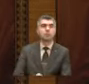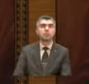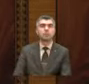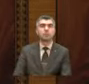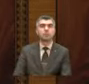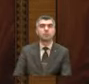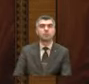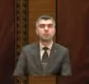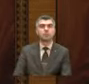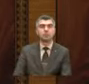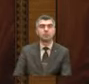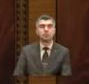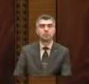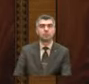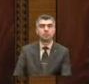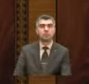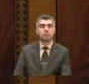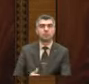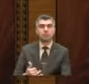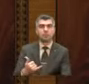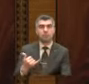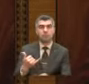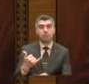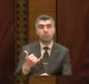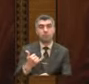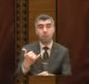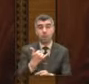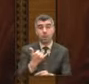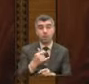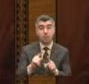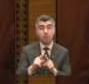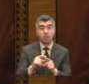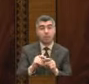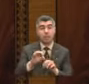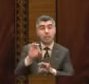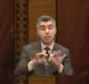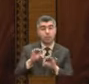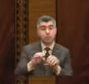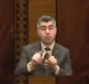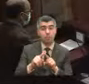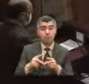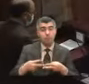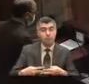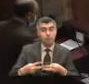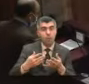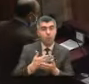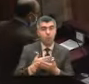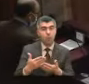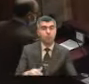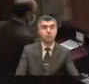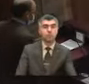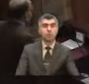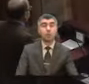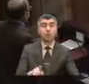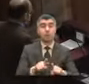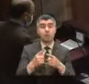يلي: ضرورة تعزيز الجهود المقدرة الخاصة بتنزيل الاستراتيجية الوطنية للتنمية المستدامة ومقاربة أهدافها